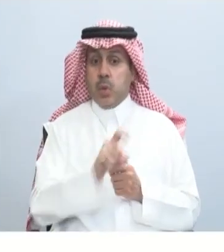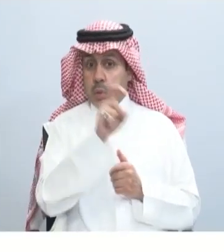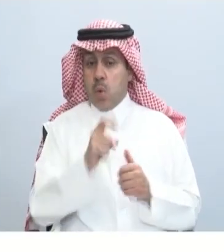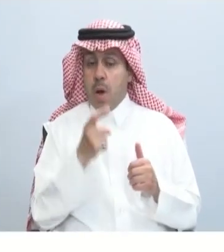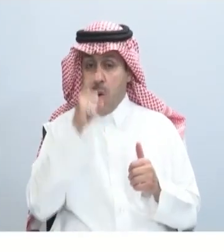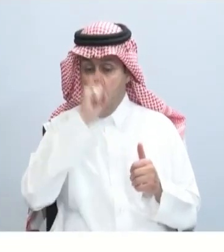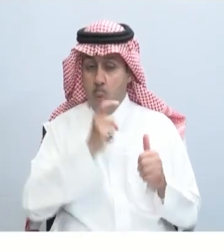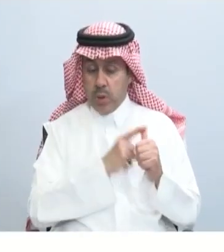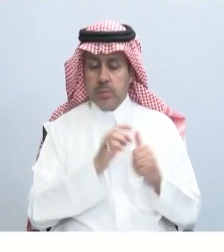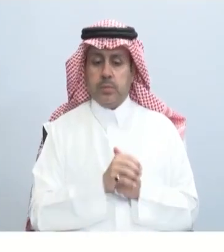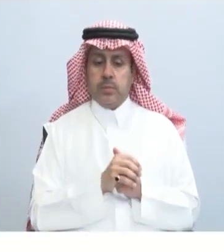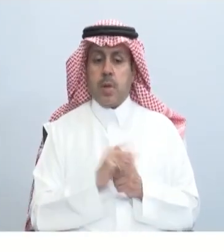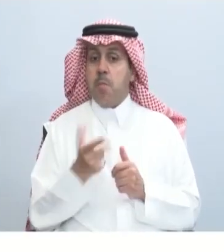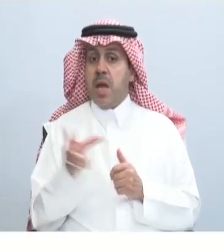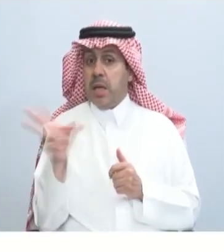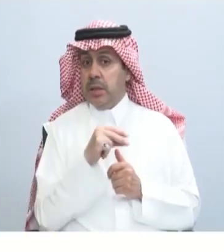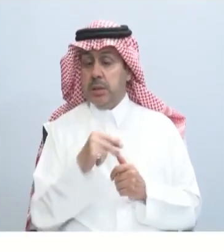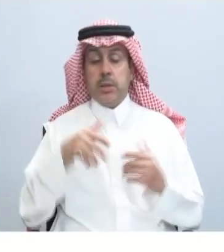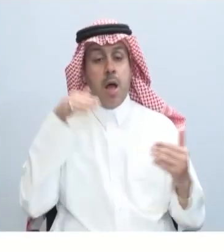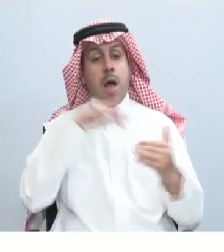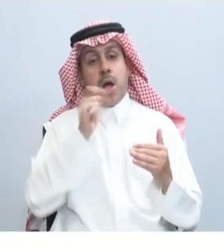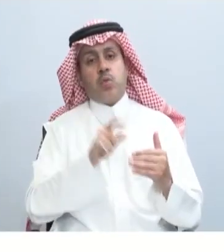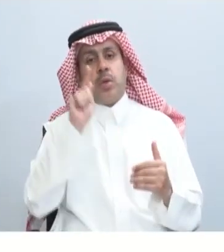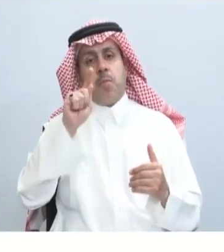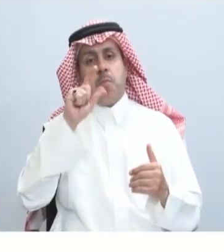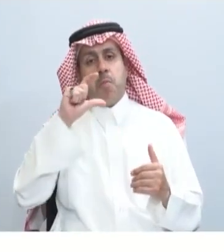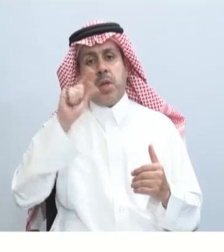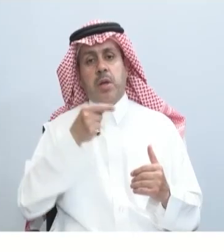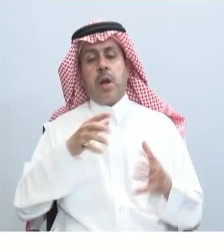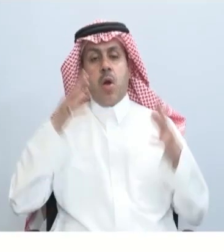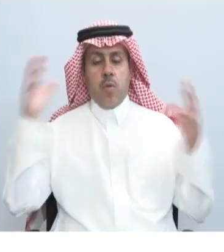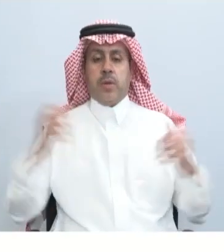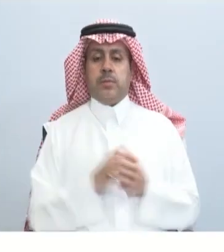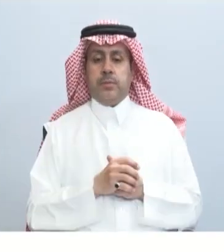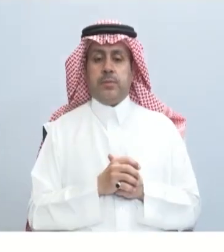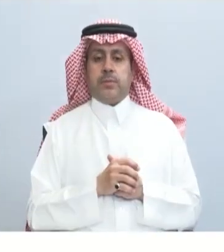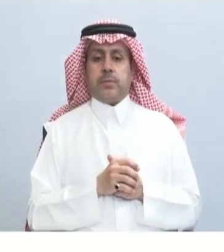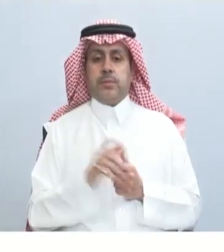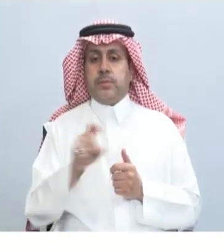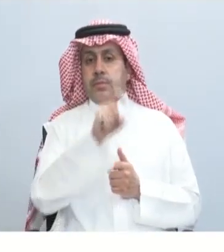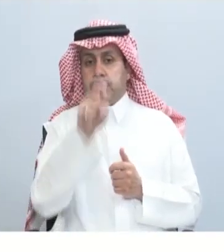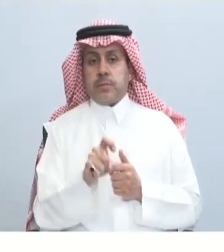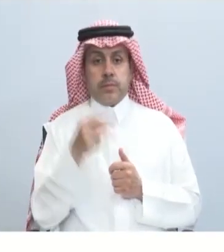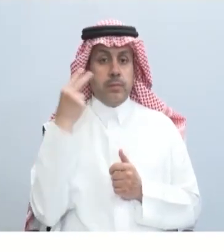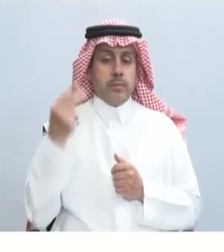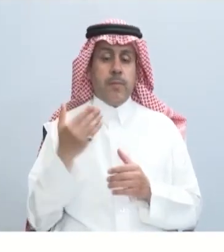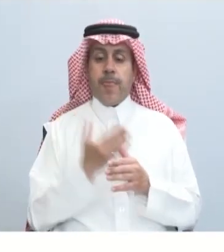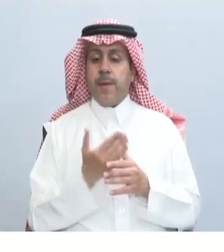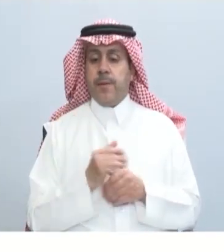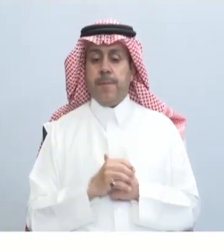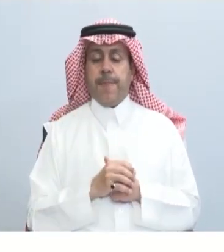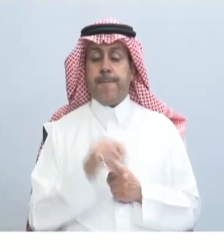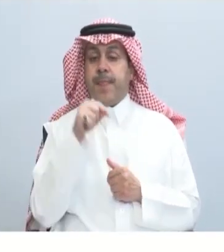ما هي نتيجه غزوه بدر الكبرى السؤال الثاني علل وعللي